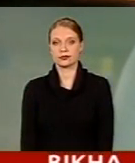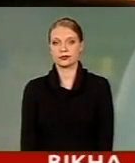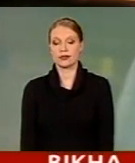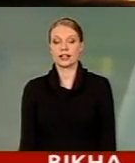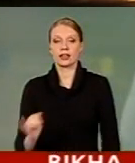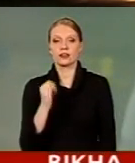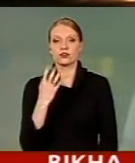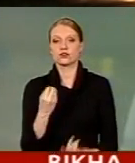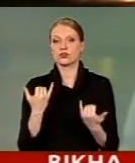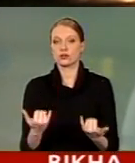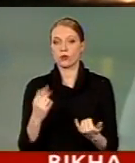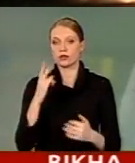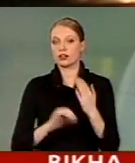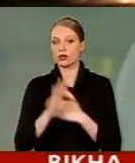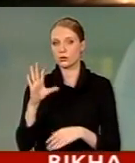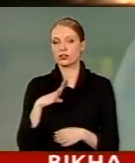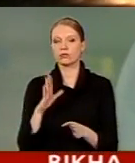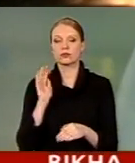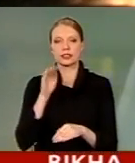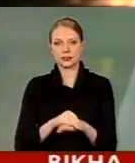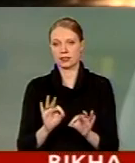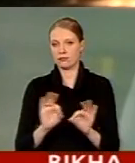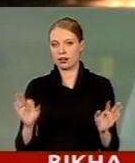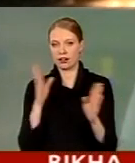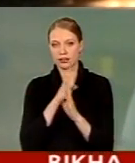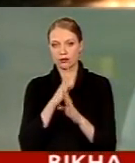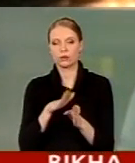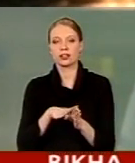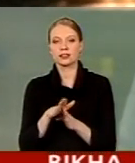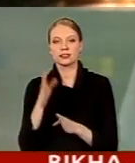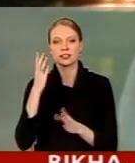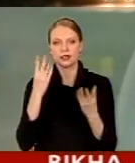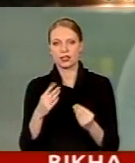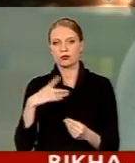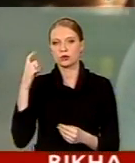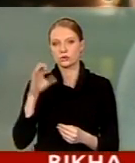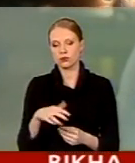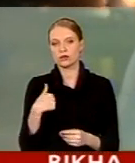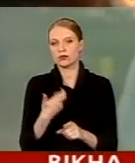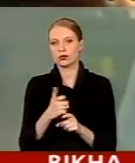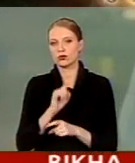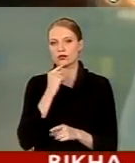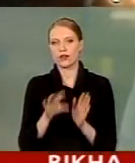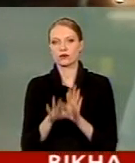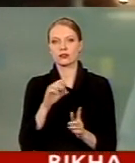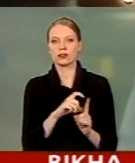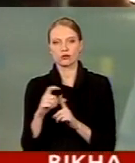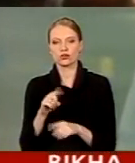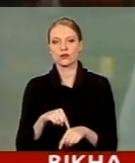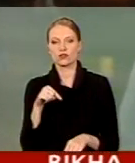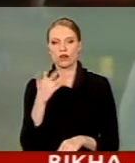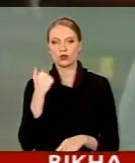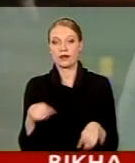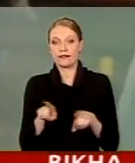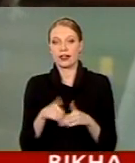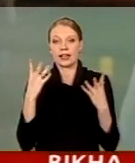Ну і ще сьогодні на сході була цілий день прекрасна погода, цілий день світило сонце, і мені дуже важко підібрати слова, що відчуваєш, коли в